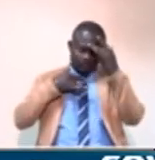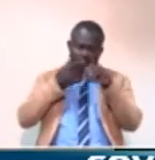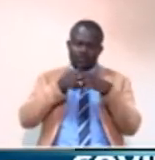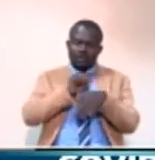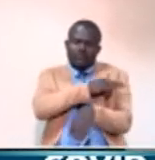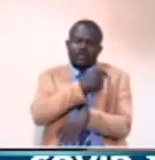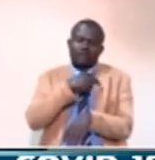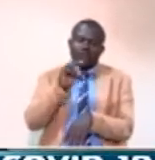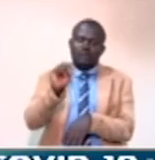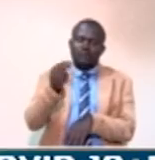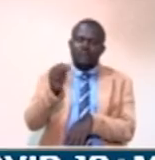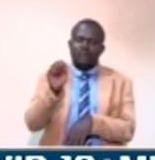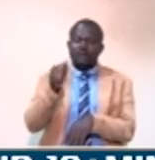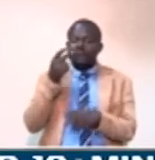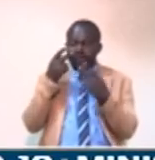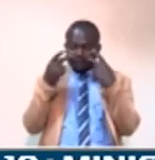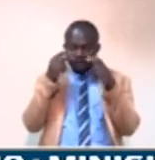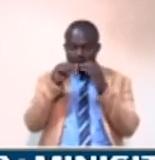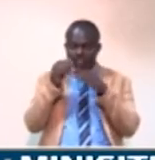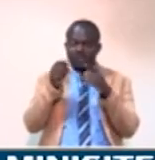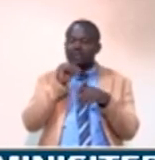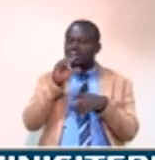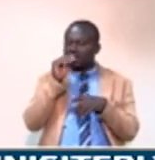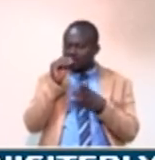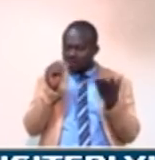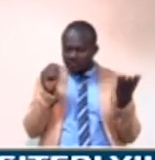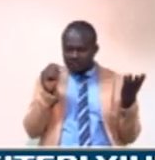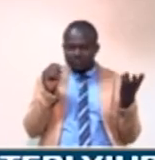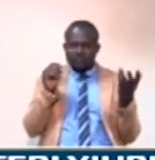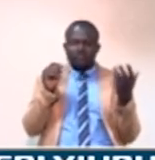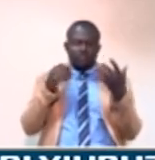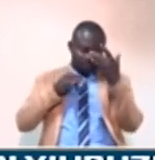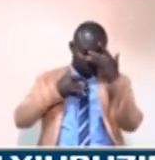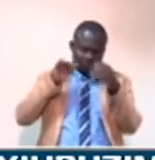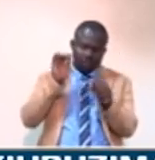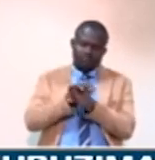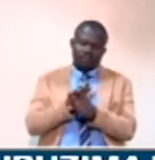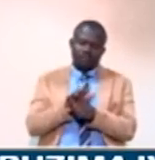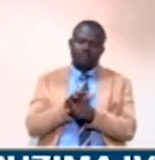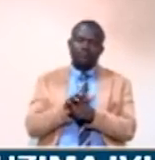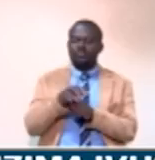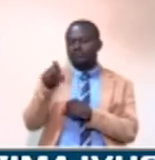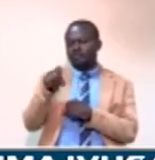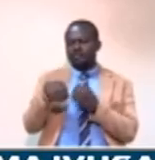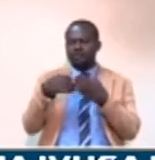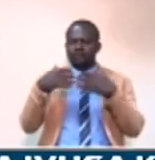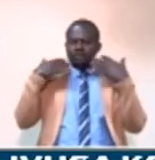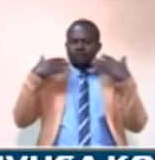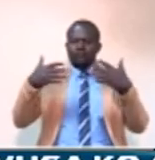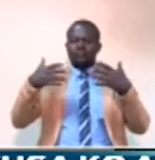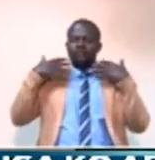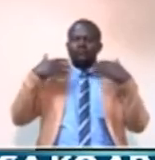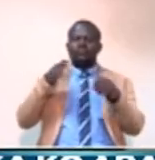bya Muhima. Murabona ko aje atavuga, ararembye cyane, akeneye umwuka mwinshi